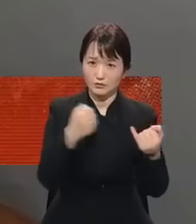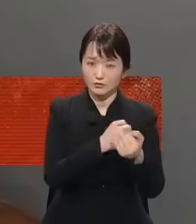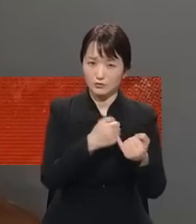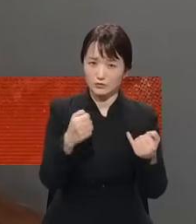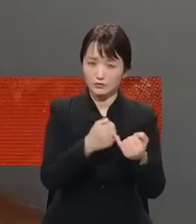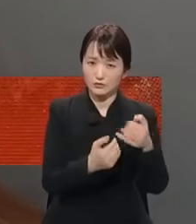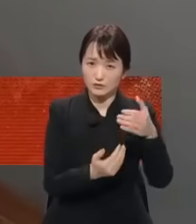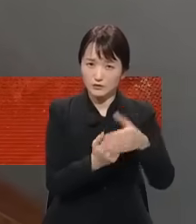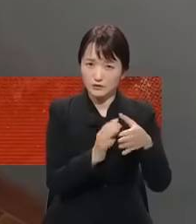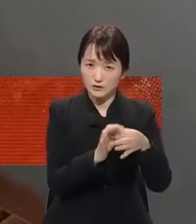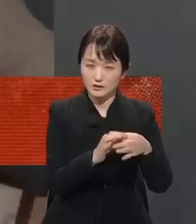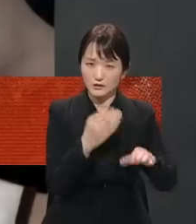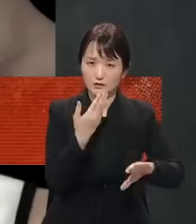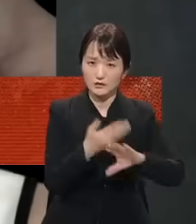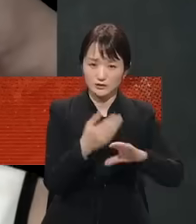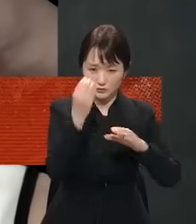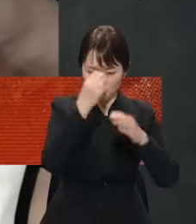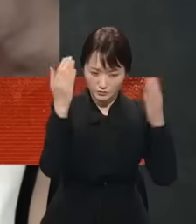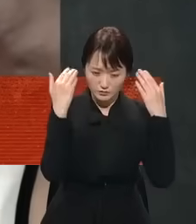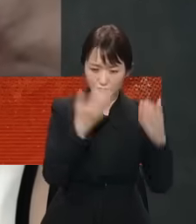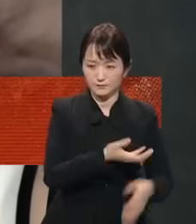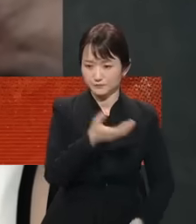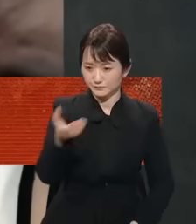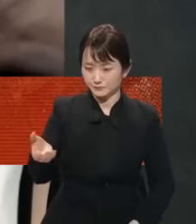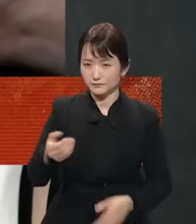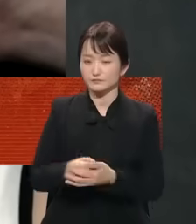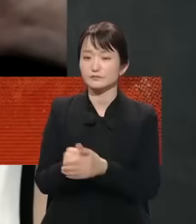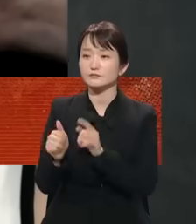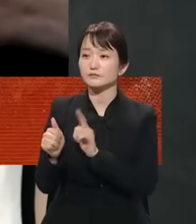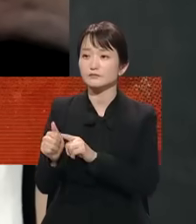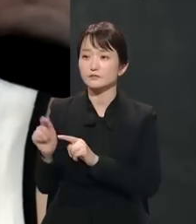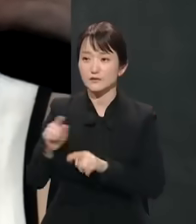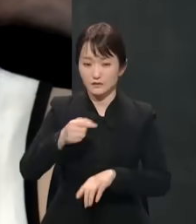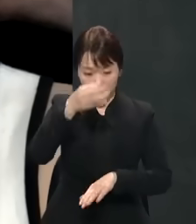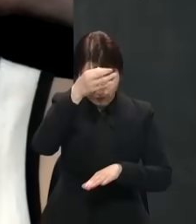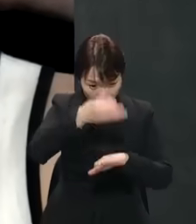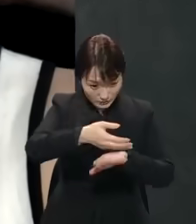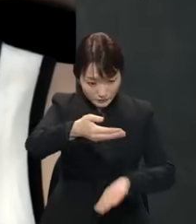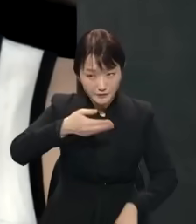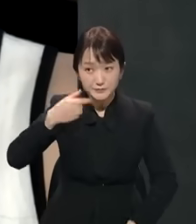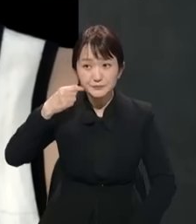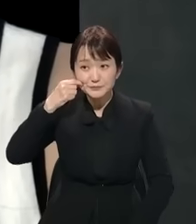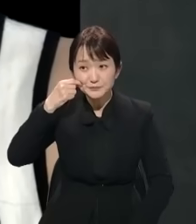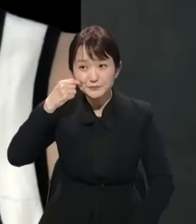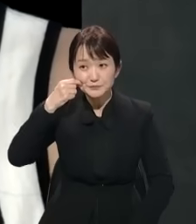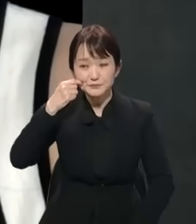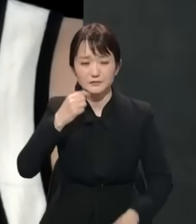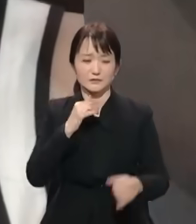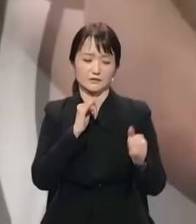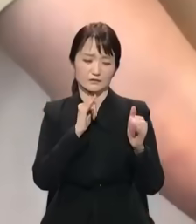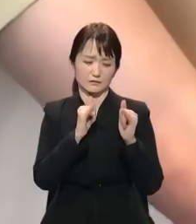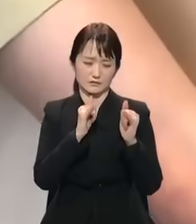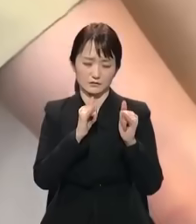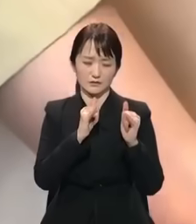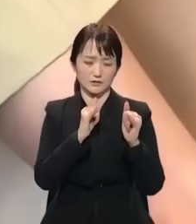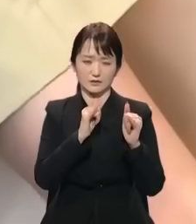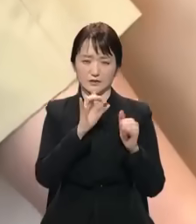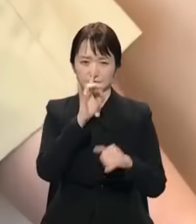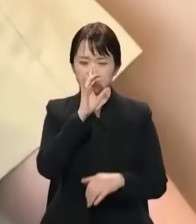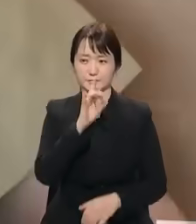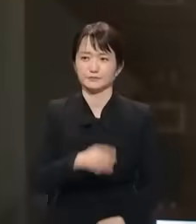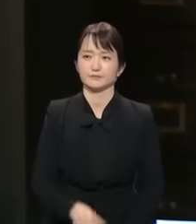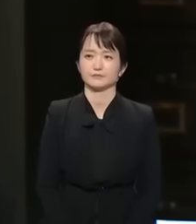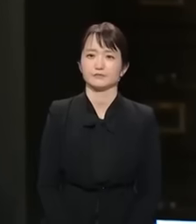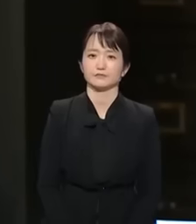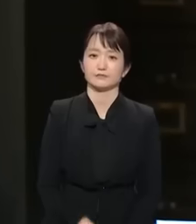고등학교로 전학을 갔고요. 제보자는 이 폭행에 대해서는 어떠한 사과도 듣지 못한 채 연락이 끊겼다고 합니다. 자,